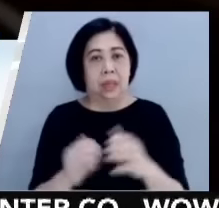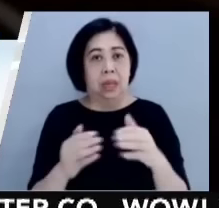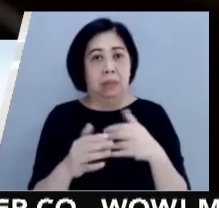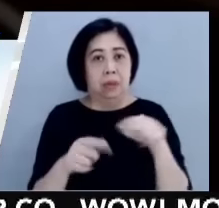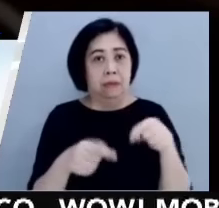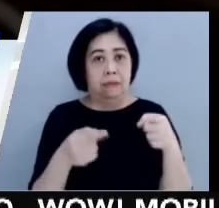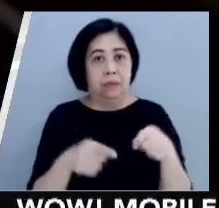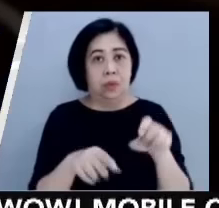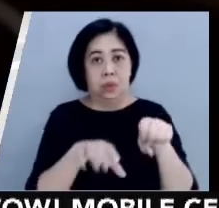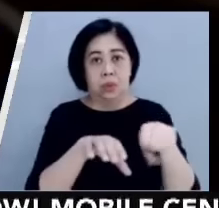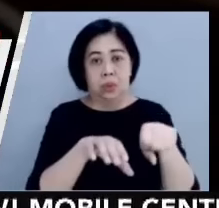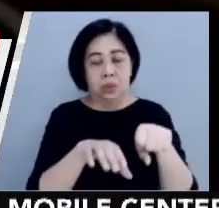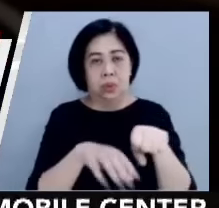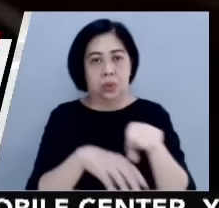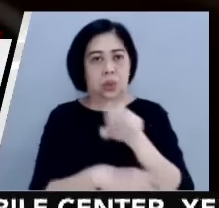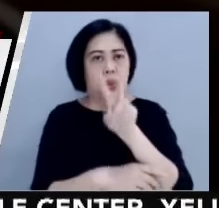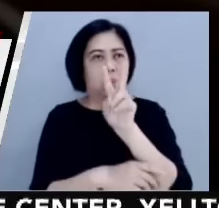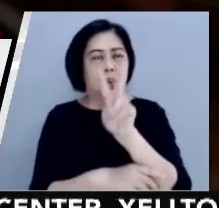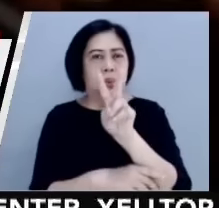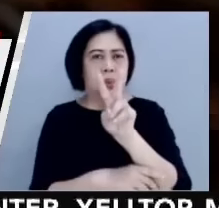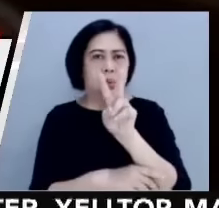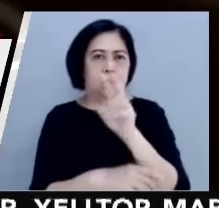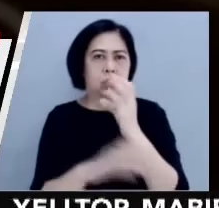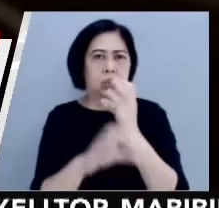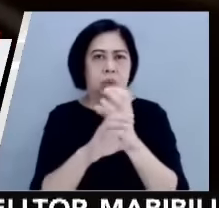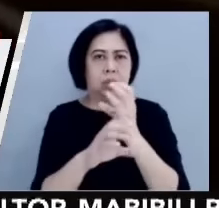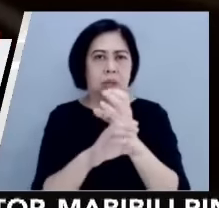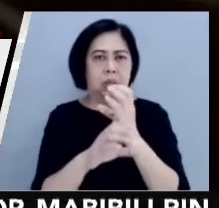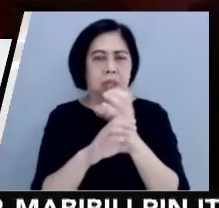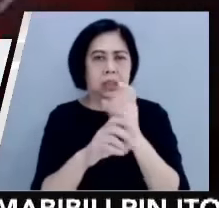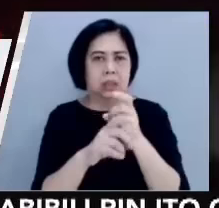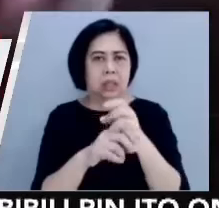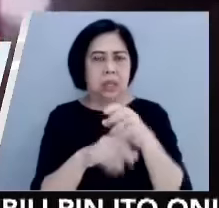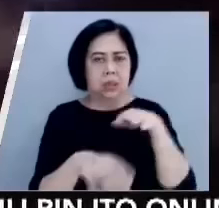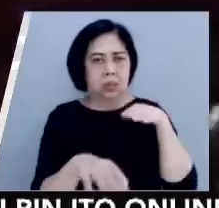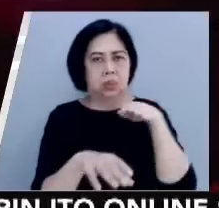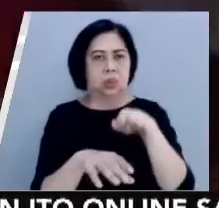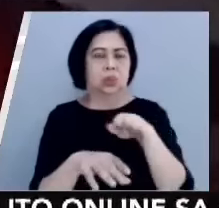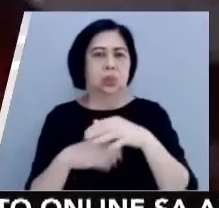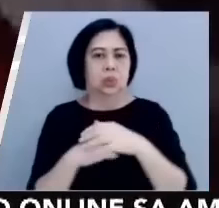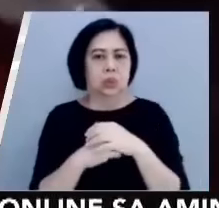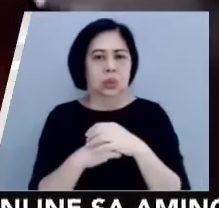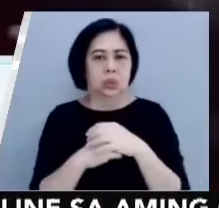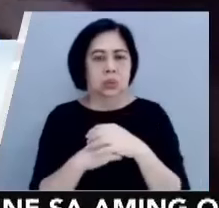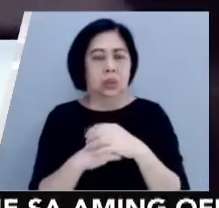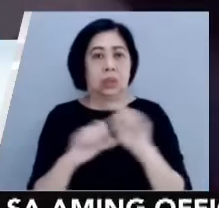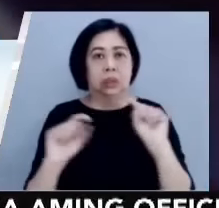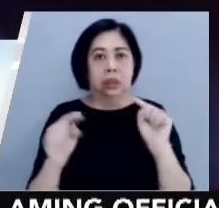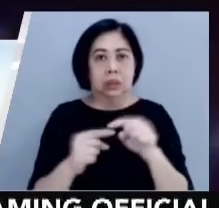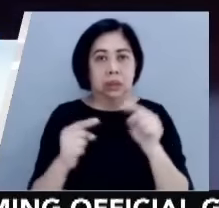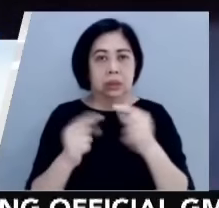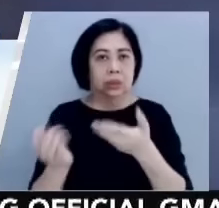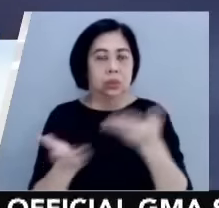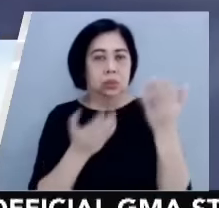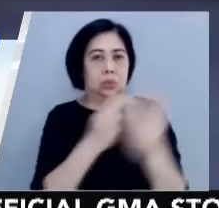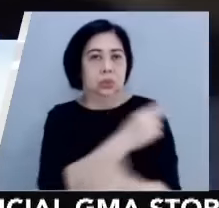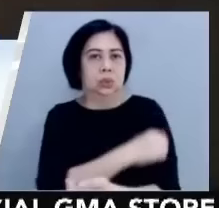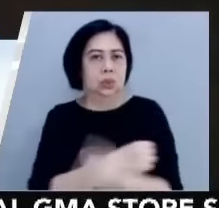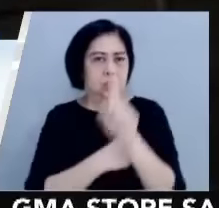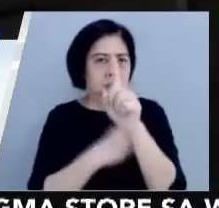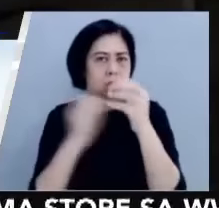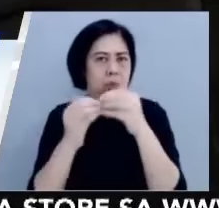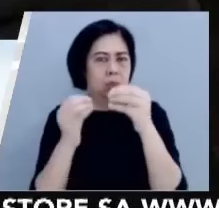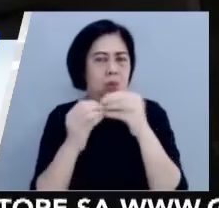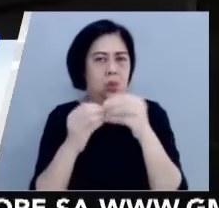tricycle, dalawang kotse muna inagip niya doon sa taas, banda sa taas. Nasugatan at dinala rin sa ospital ang isa pang sakay ng